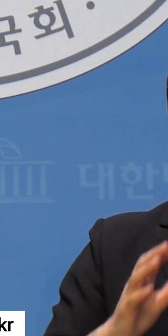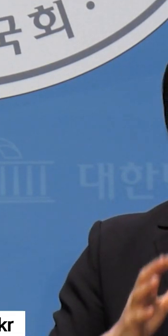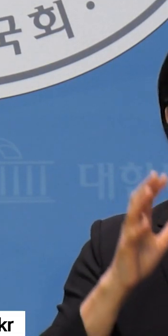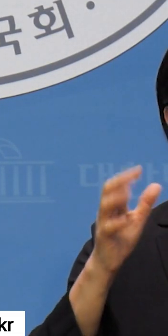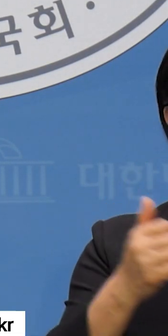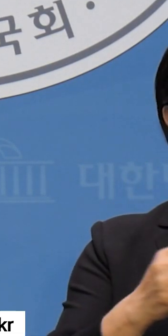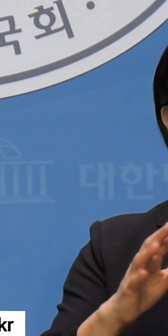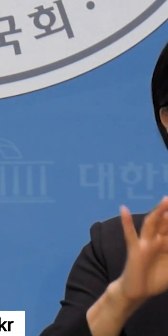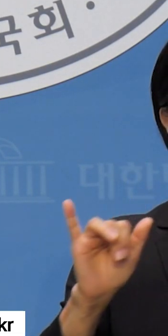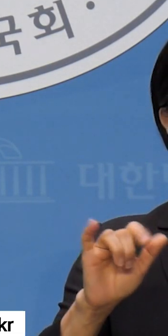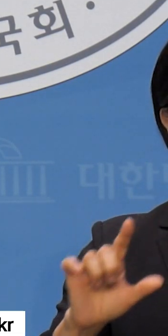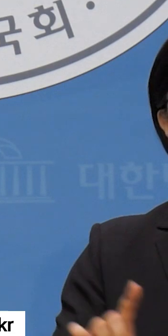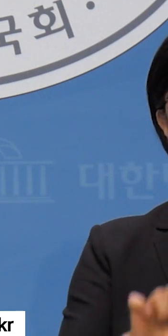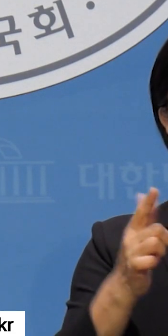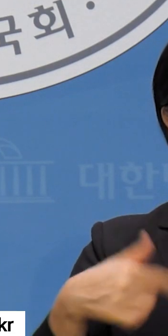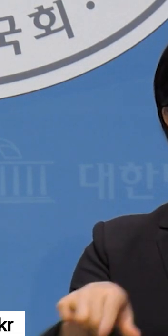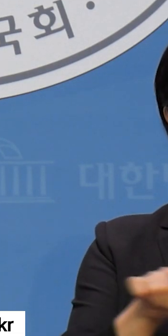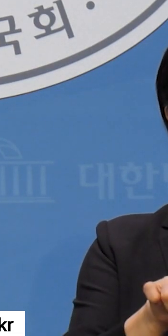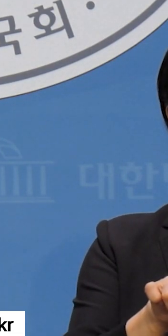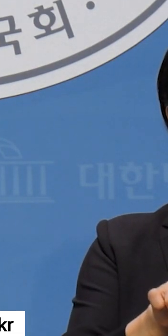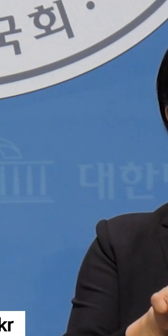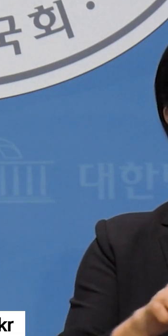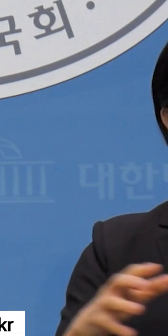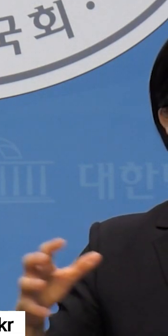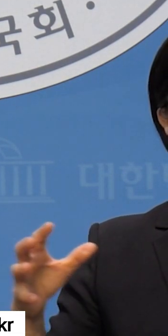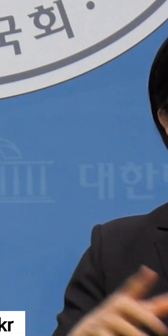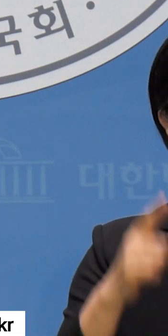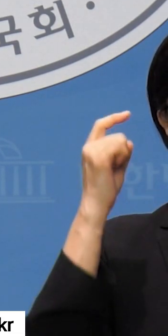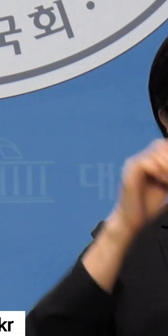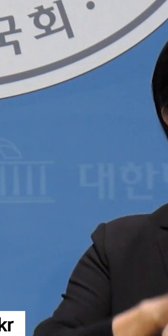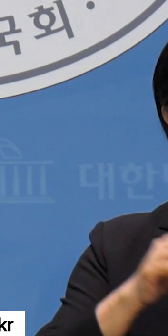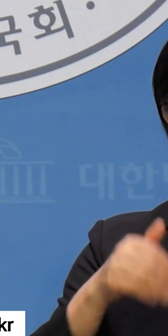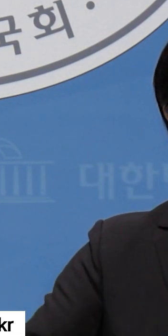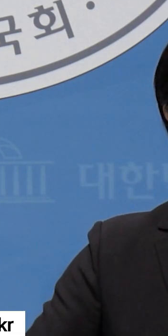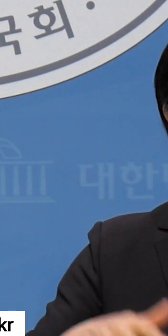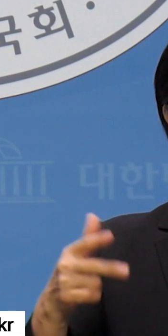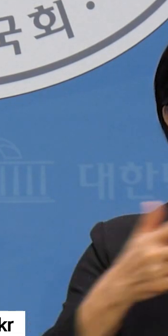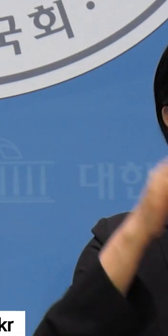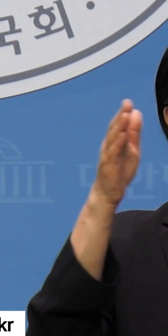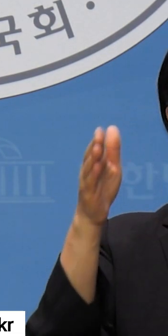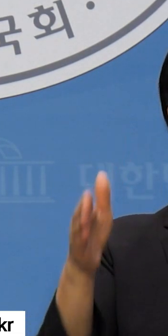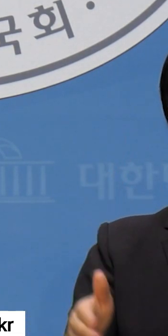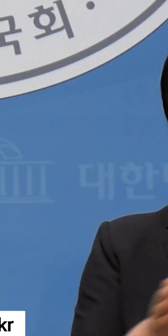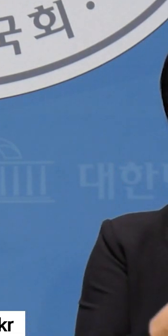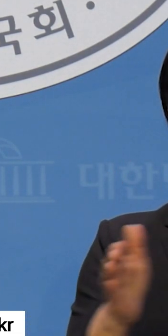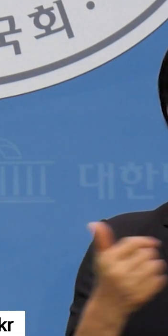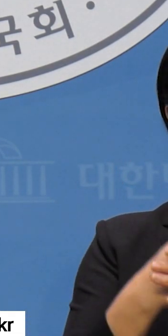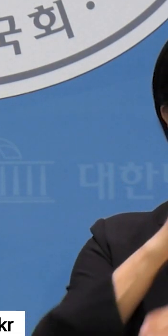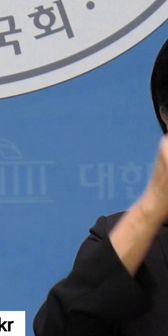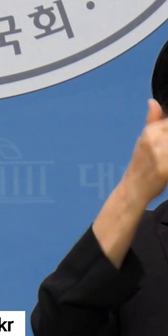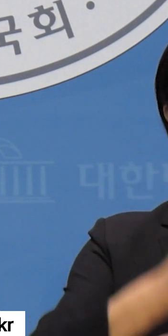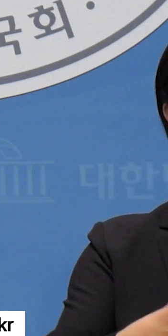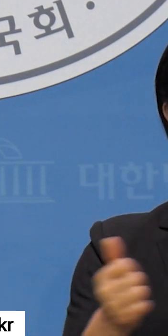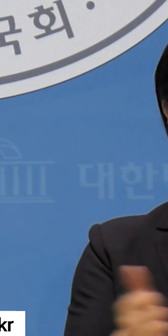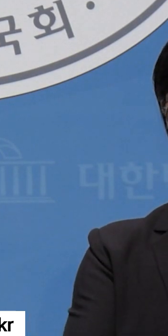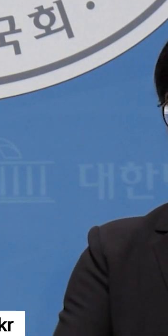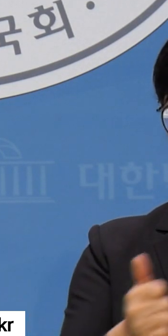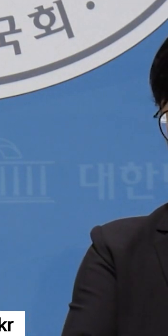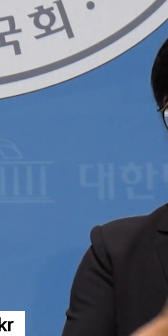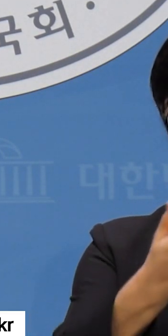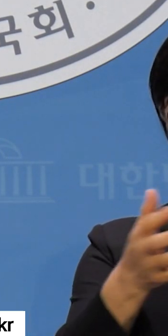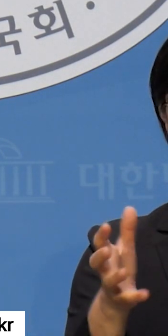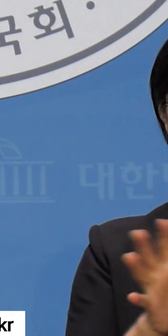국가경제와 민생을 위해 함께 지혜를 모아야 할 것입니다. 이번 주부터 시작된 예산결산위원회